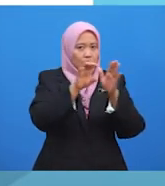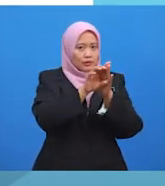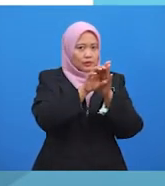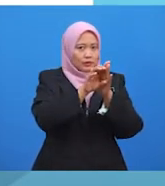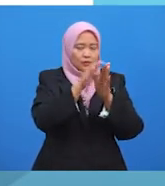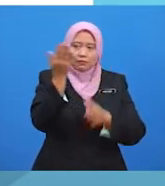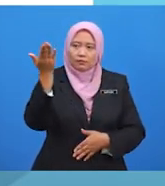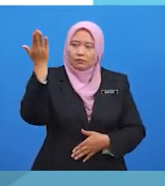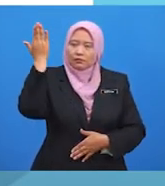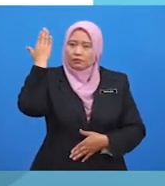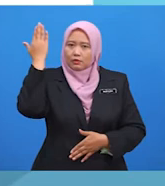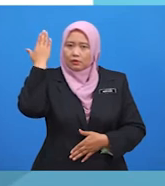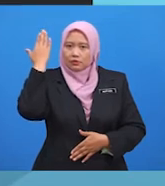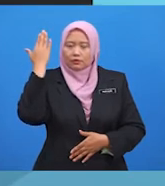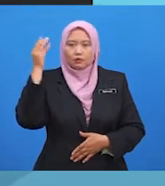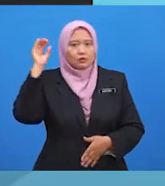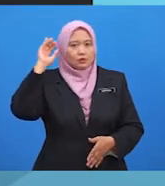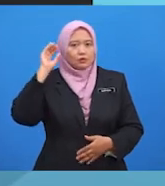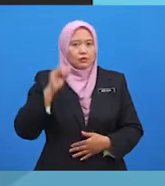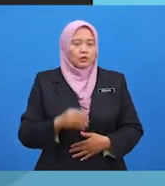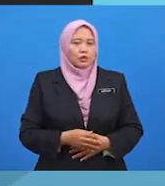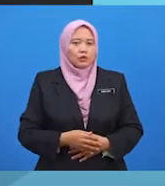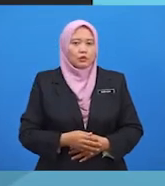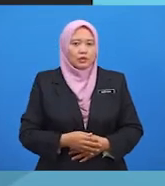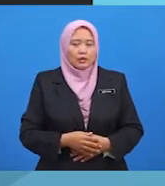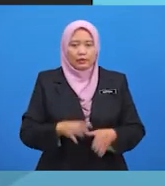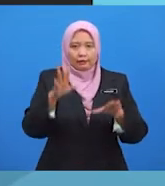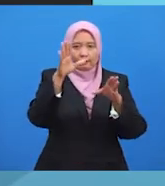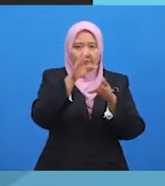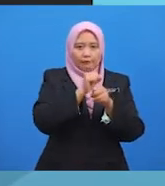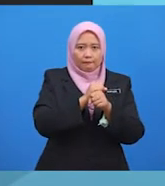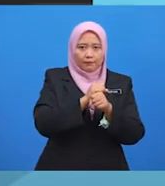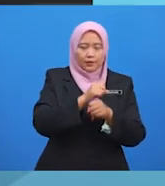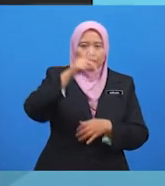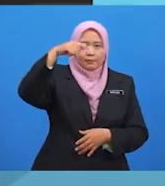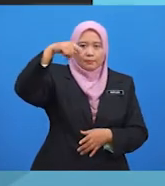dahulu. Klik File dan pilih Place.